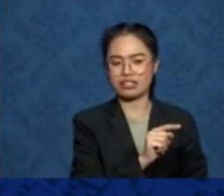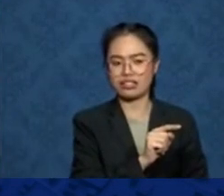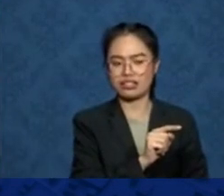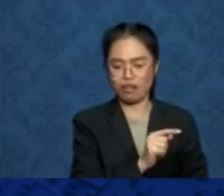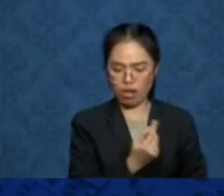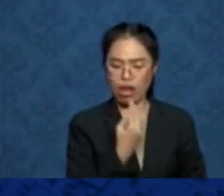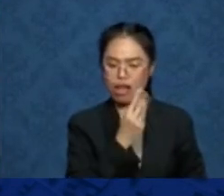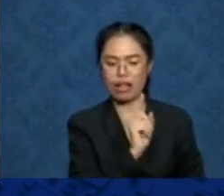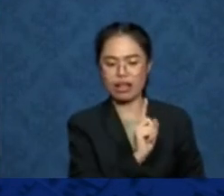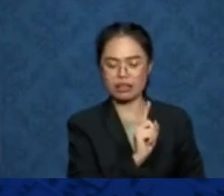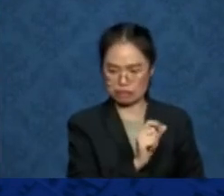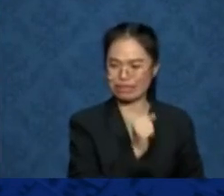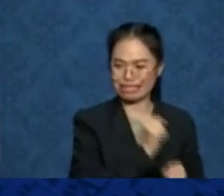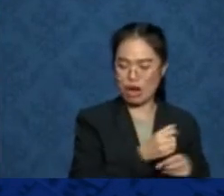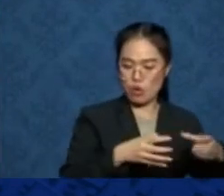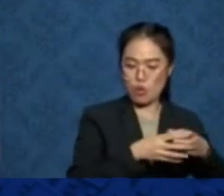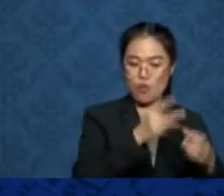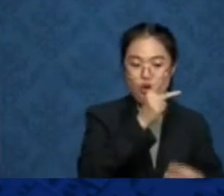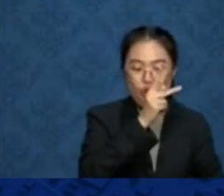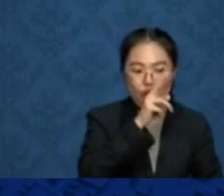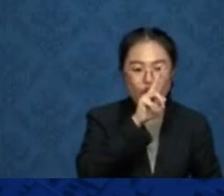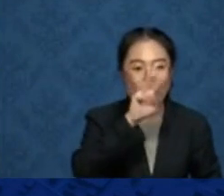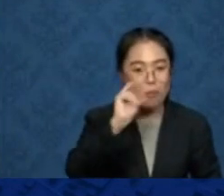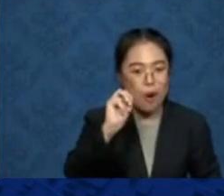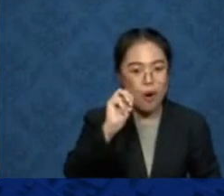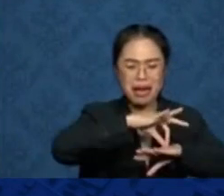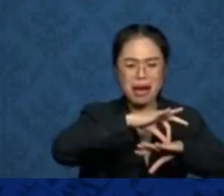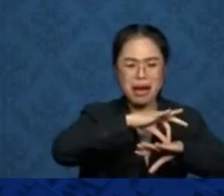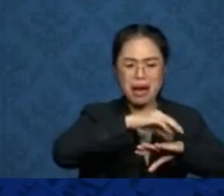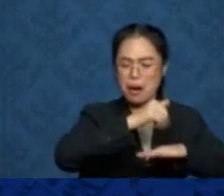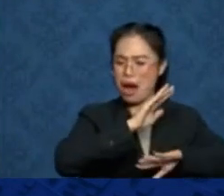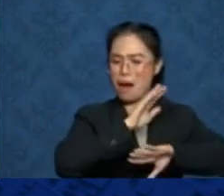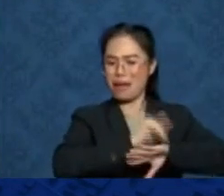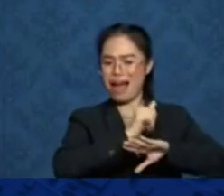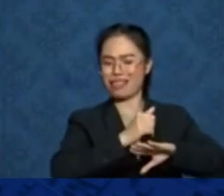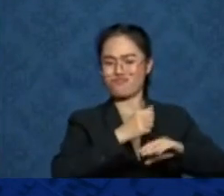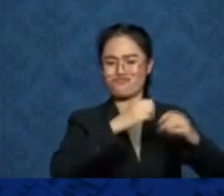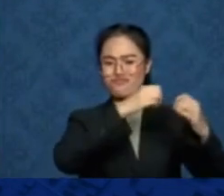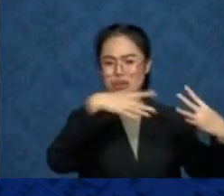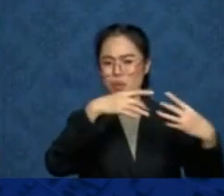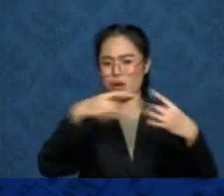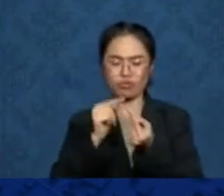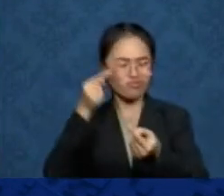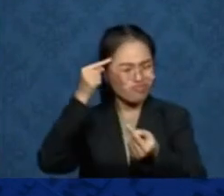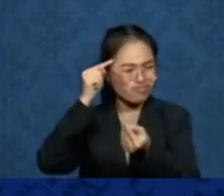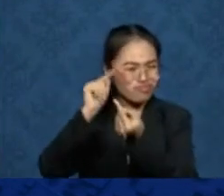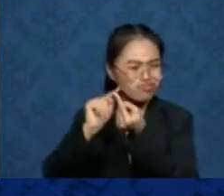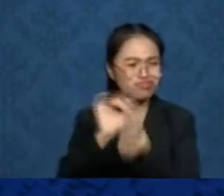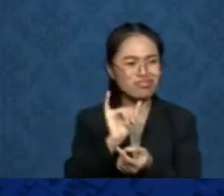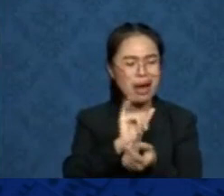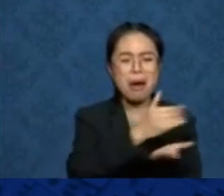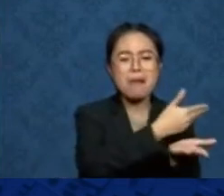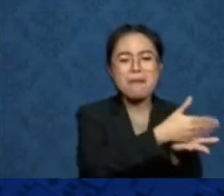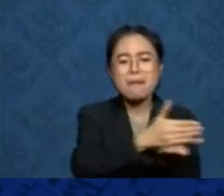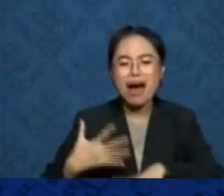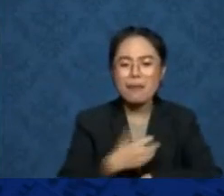ตั้งครม.แบบผิดฝาผิดตัวเต็มไปหมดเพราะไม่ได้แบ่งงานกันตามวาระเป้าหมายแต่แบ่งกันต